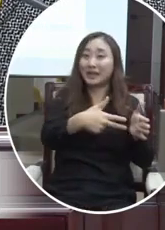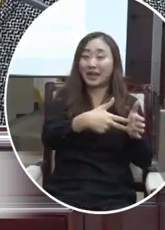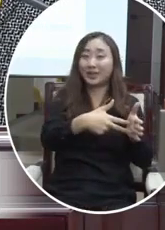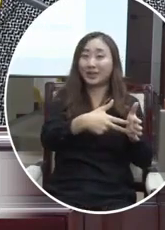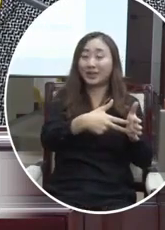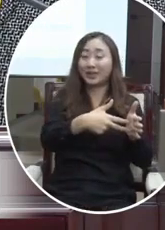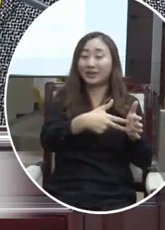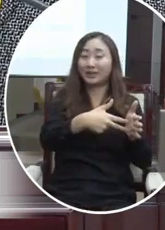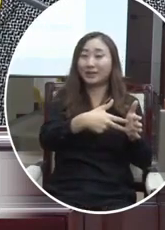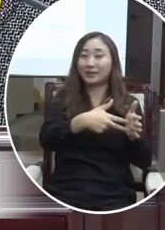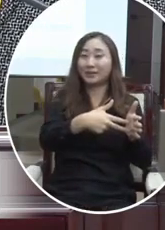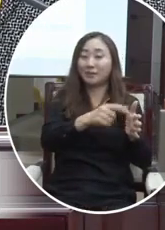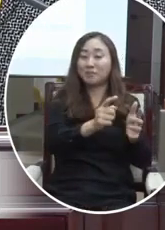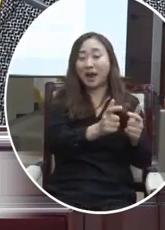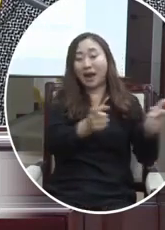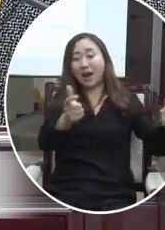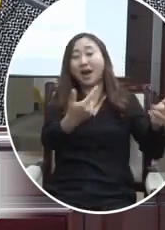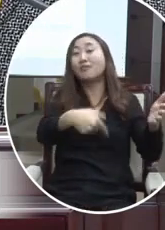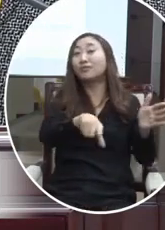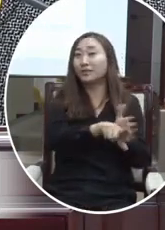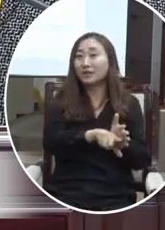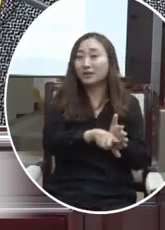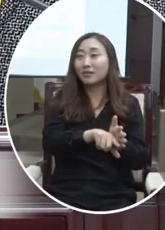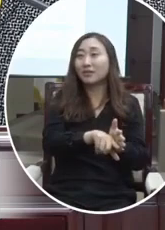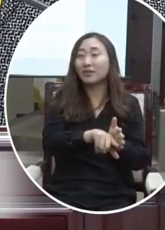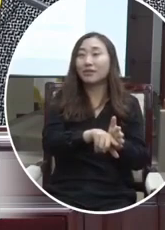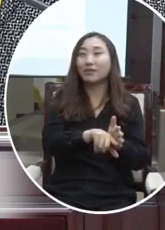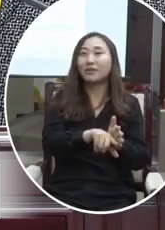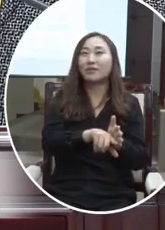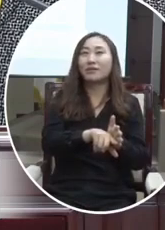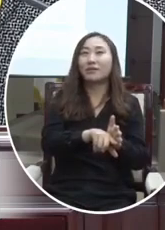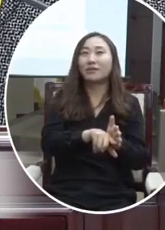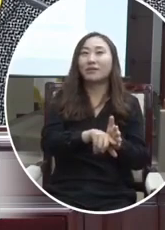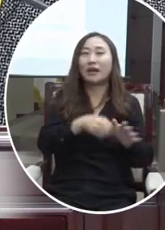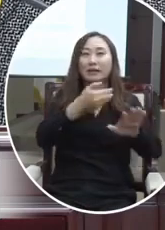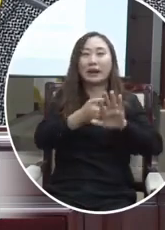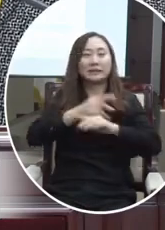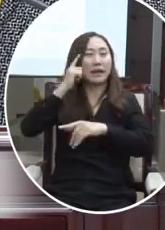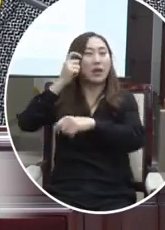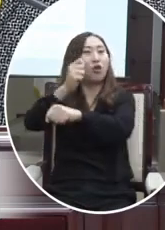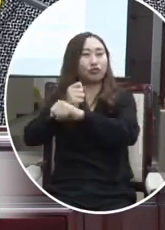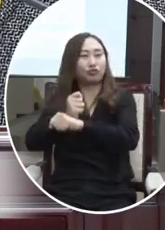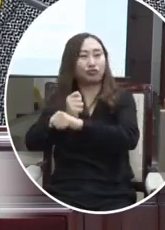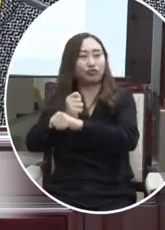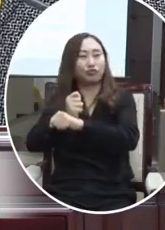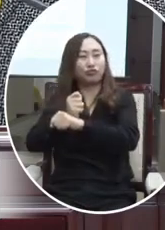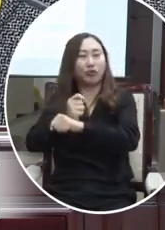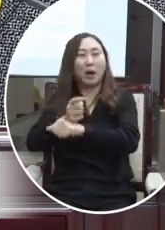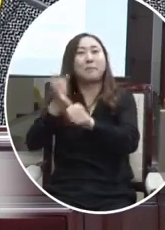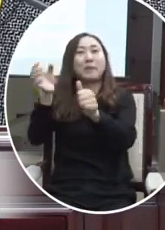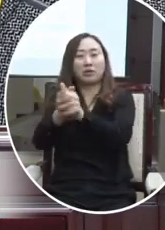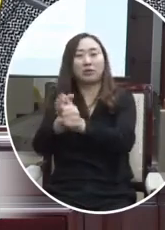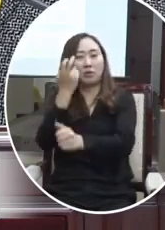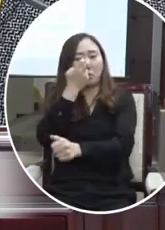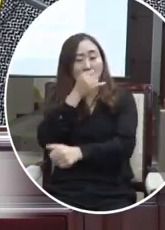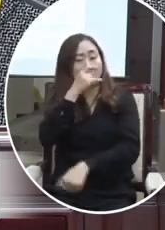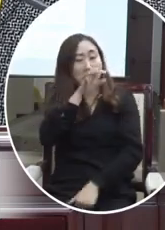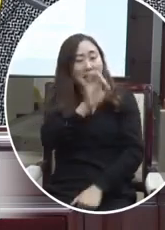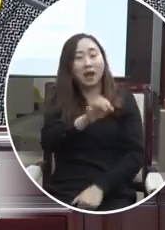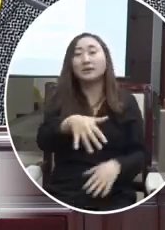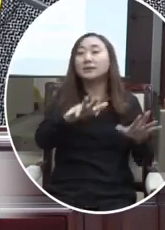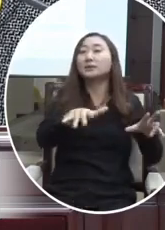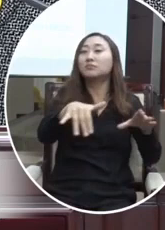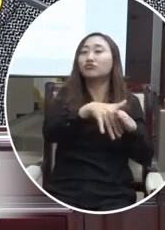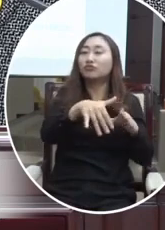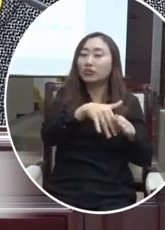이 조직을 키우기 전에 경영과 외부 이렇게 저기 용역을 줘가지고 조직 진단을 좀 했었습니다.